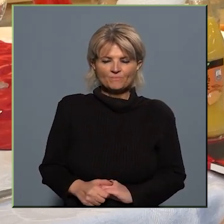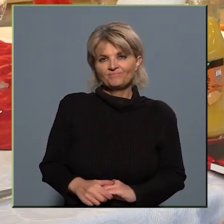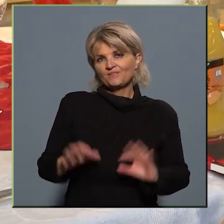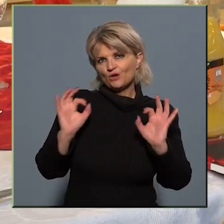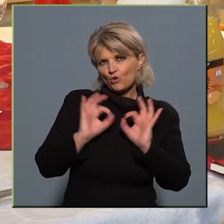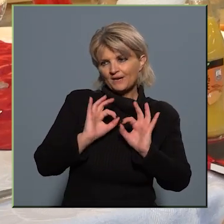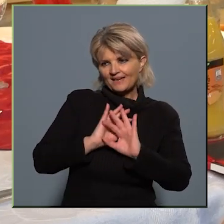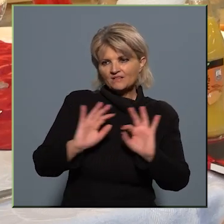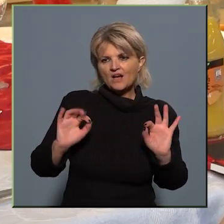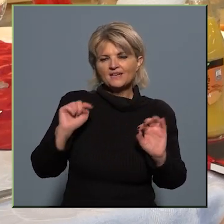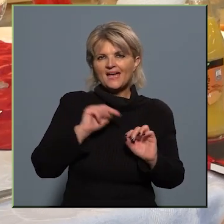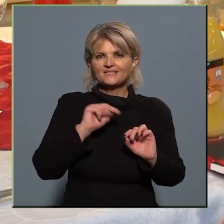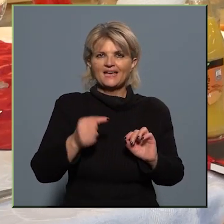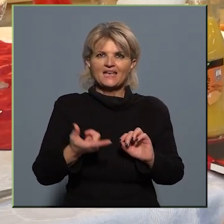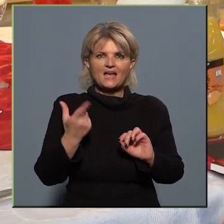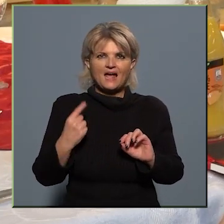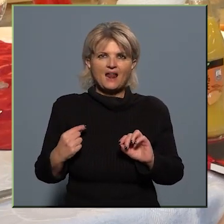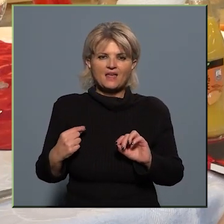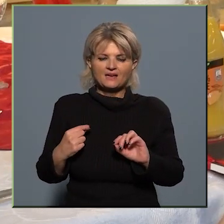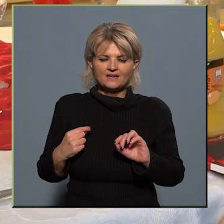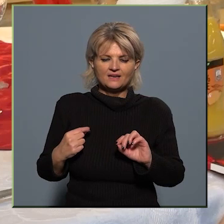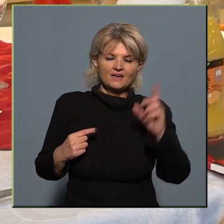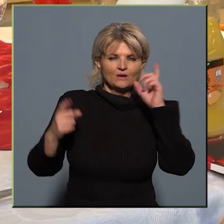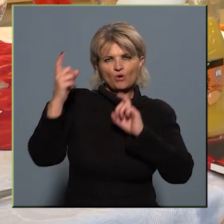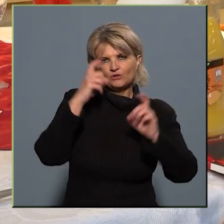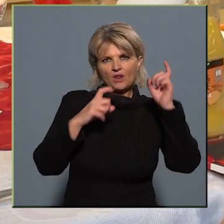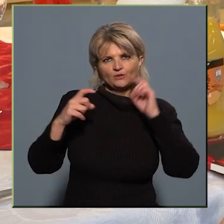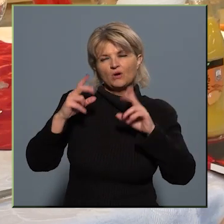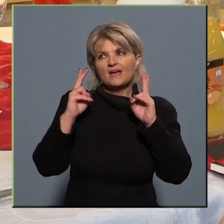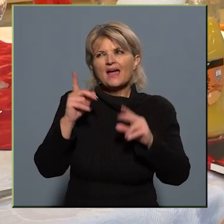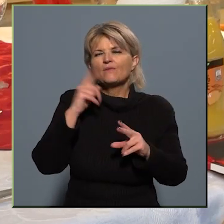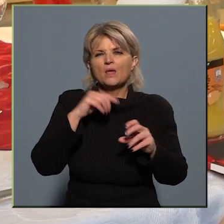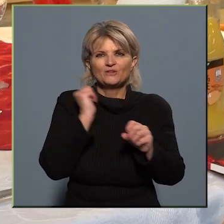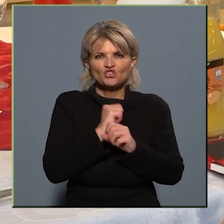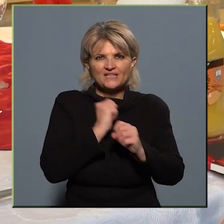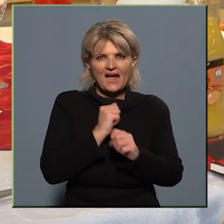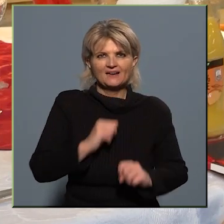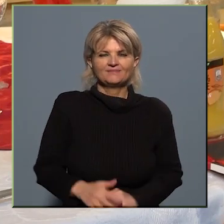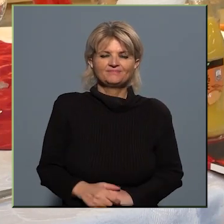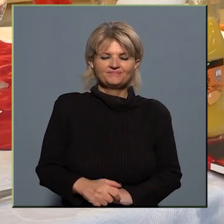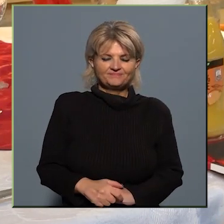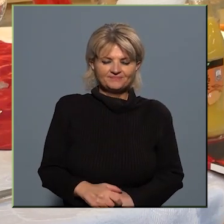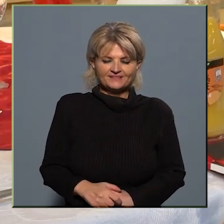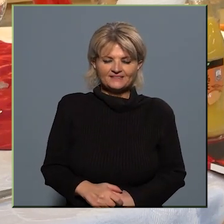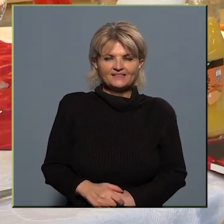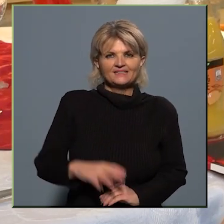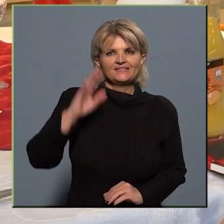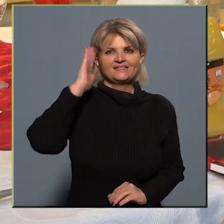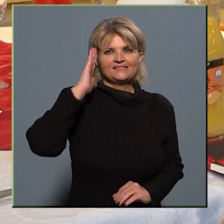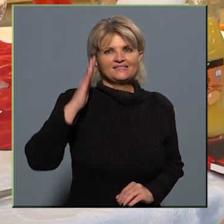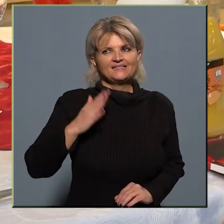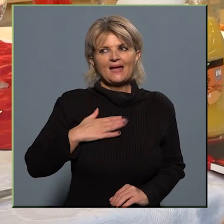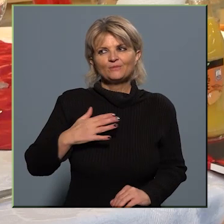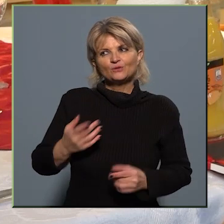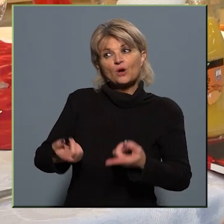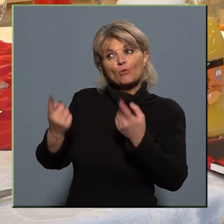konkrétan, hogy ezekkel, meg ezekkel a gondolatokkal kellene valamit kezdeni. És nem tudom, hogy